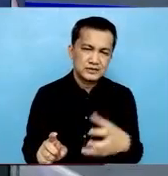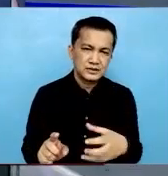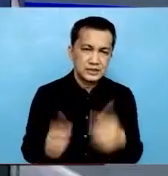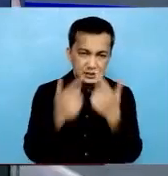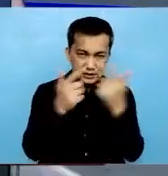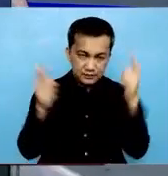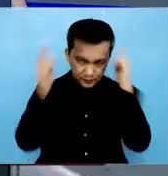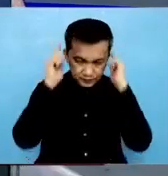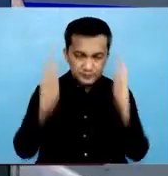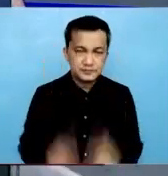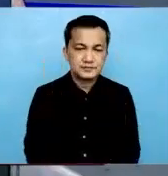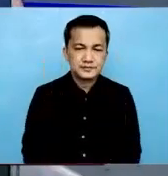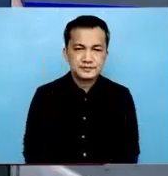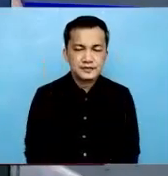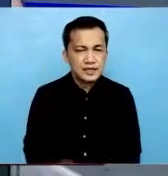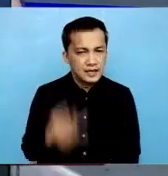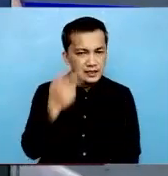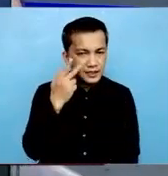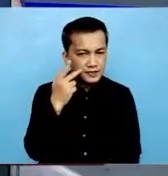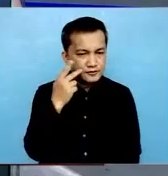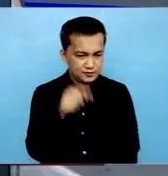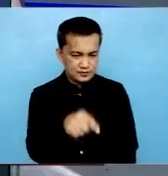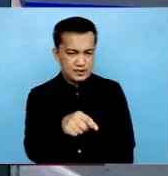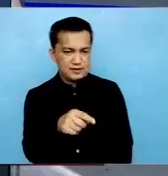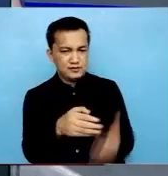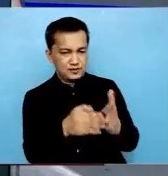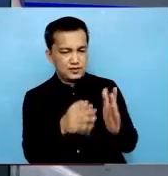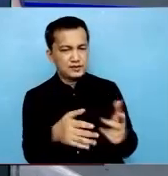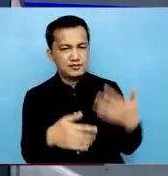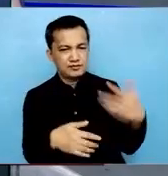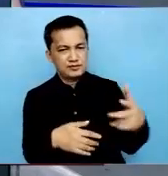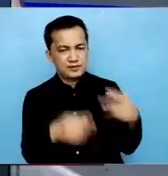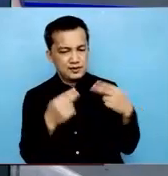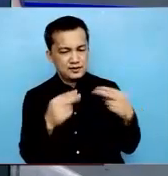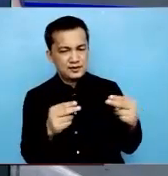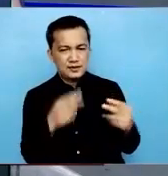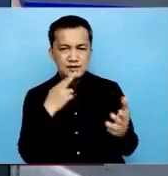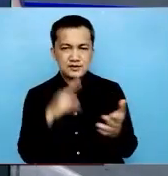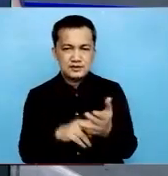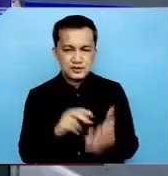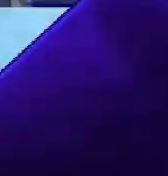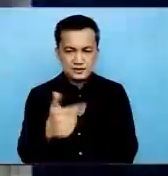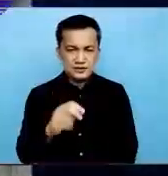City. Kilalani natin ang bayaning estudyante na yan sa report ni John Arroa.